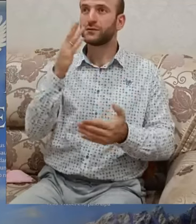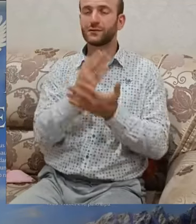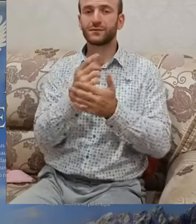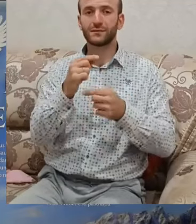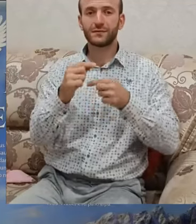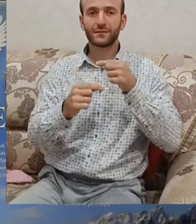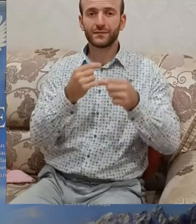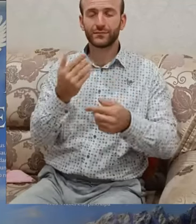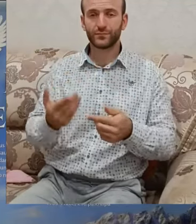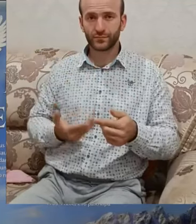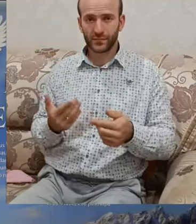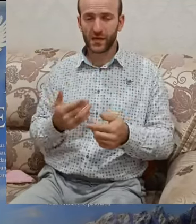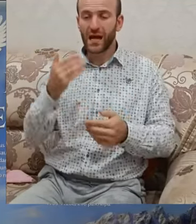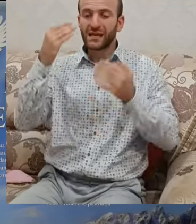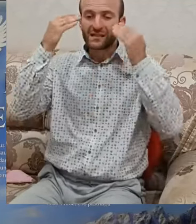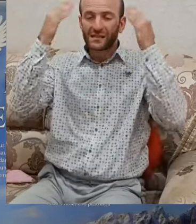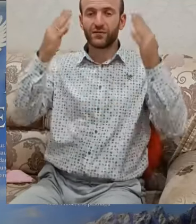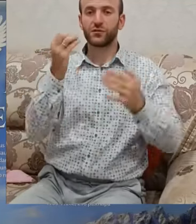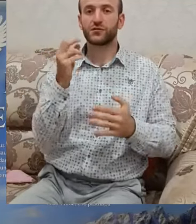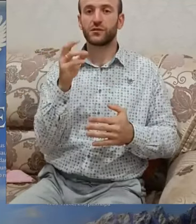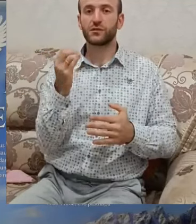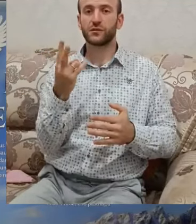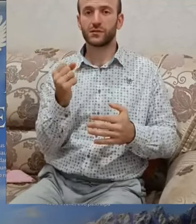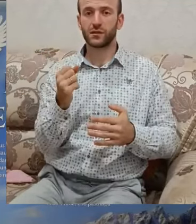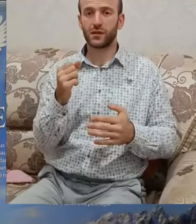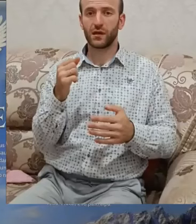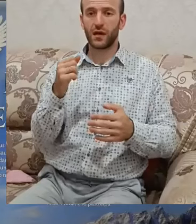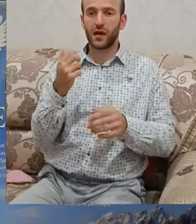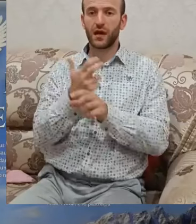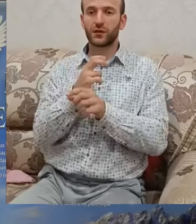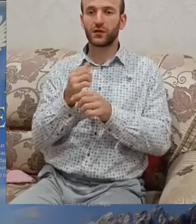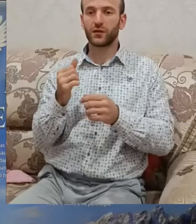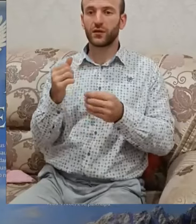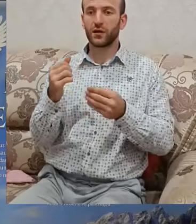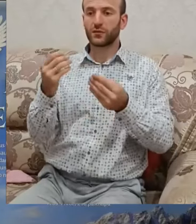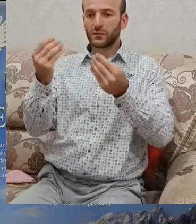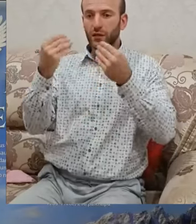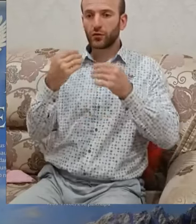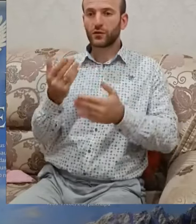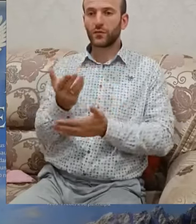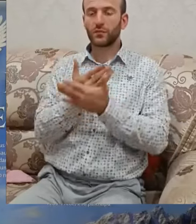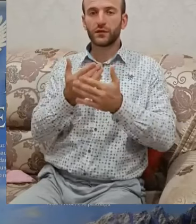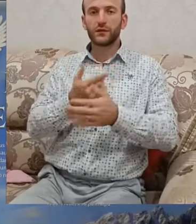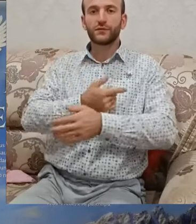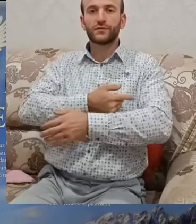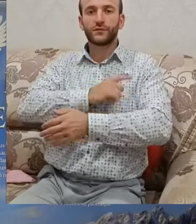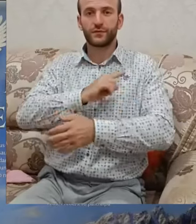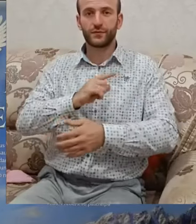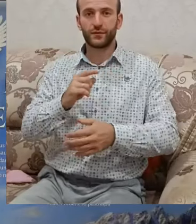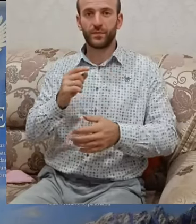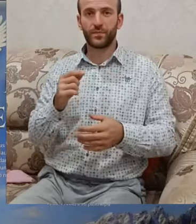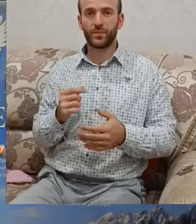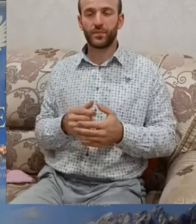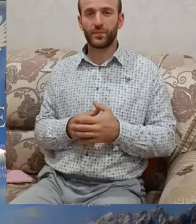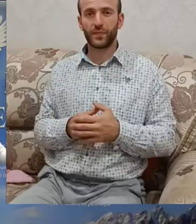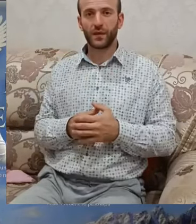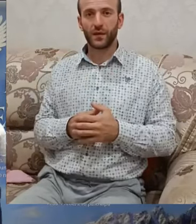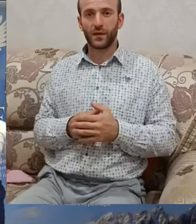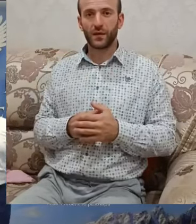слава Шекина, она излучает верующему, kad jis yra tas pats vakar, šiandien ir per amžius. Он тот же самый вчера, сегодня и во веки. Это